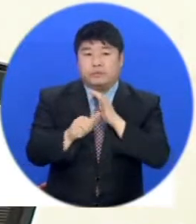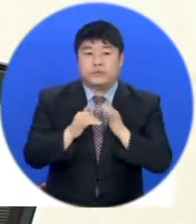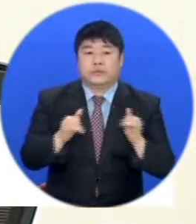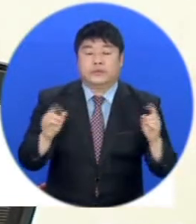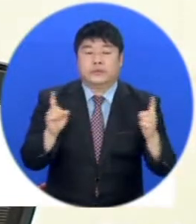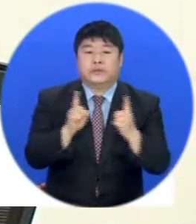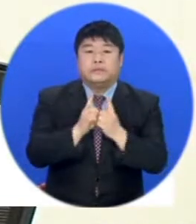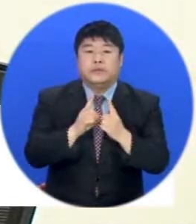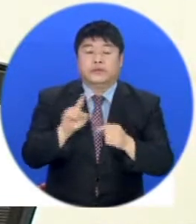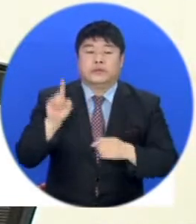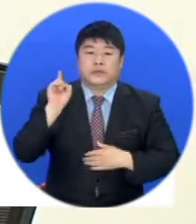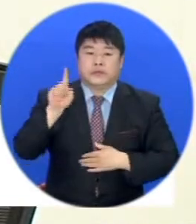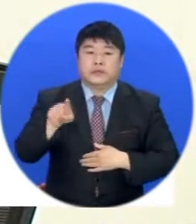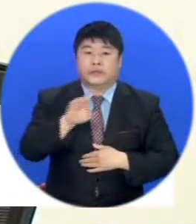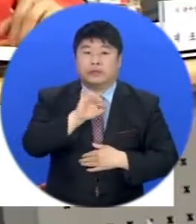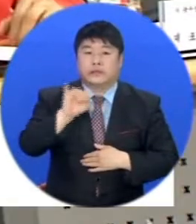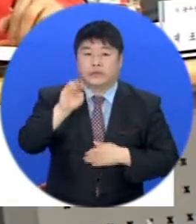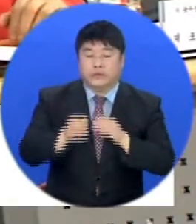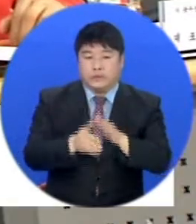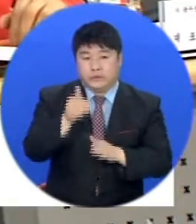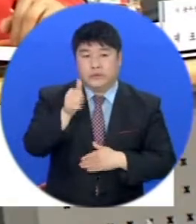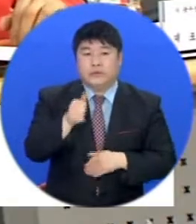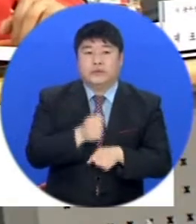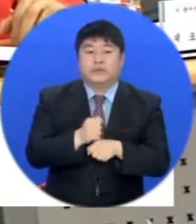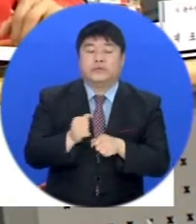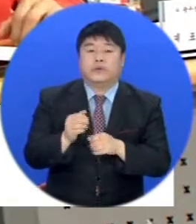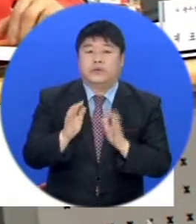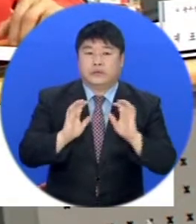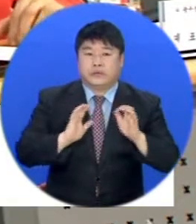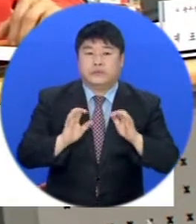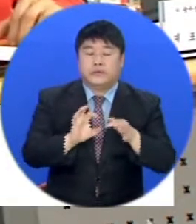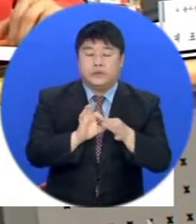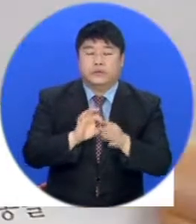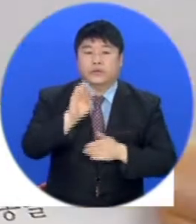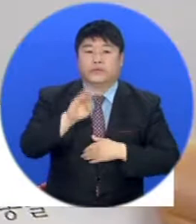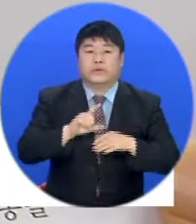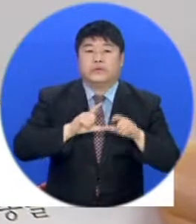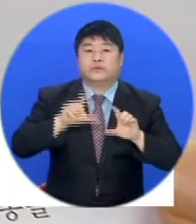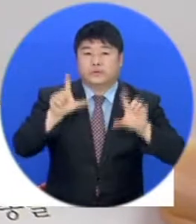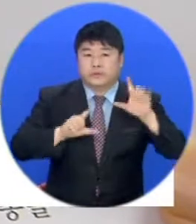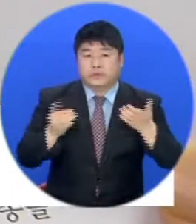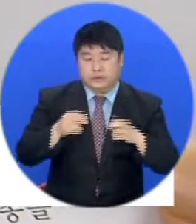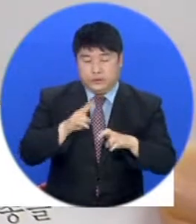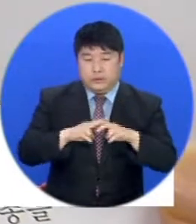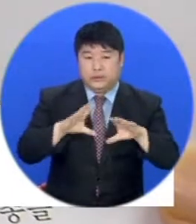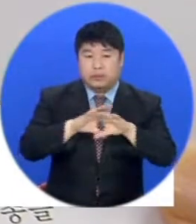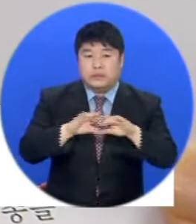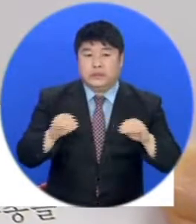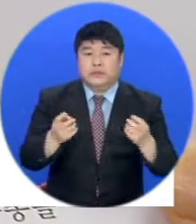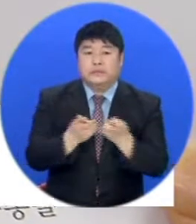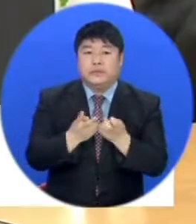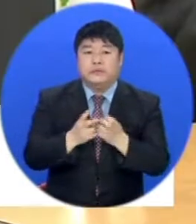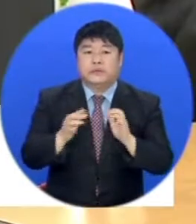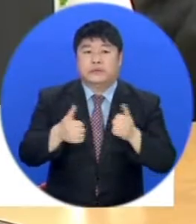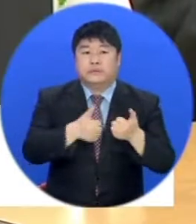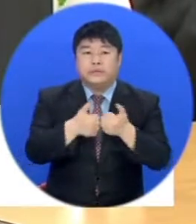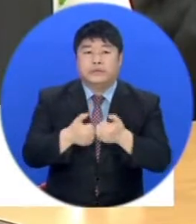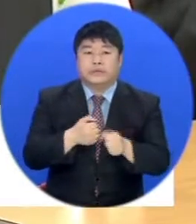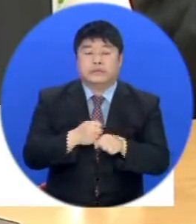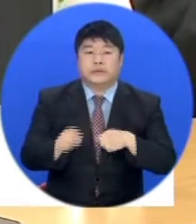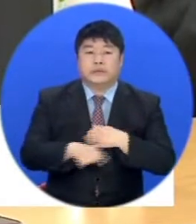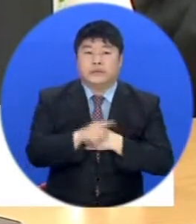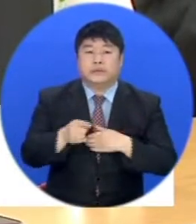데 이어 내일 이용섭 광주시장과 간담회를 통해 광주형 일자리 해법을 논의할 예정입니다.